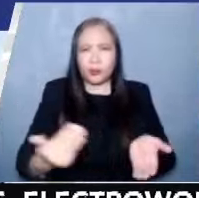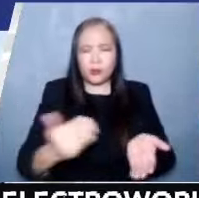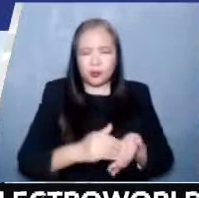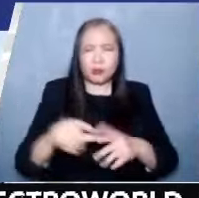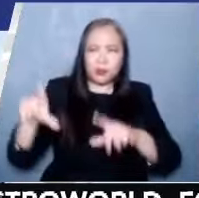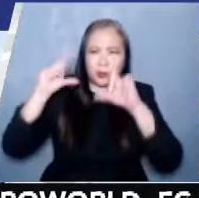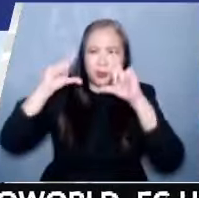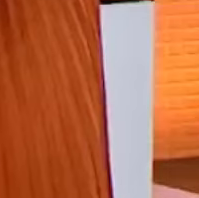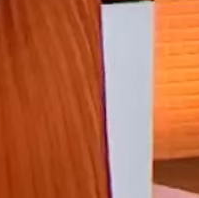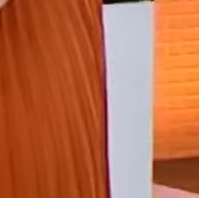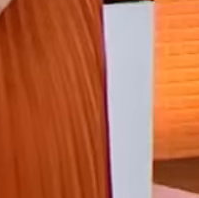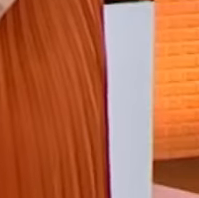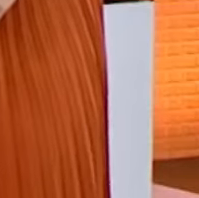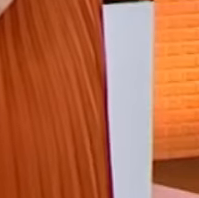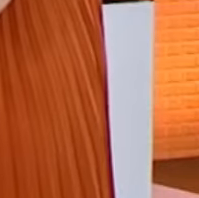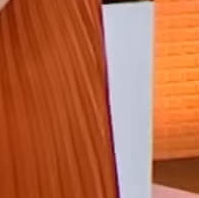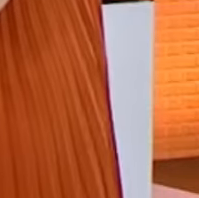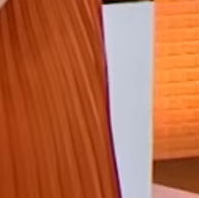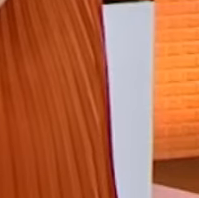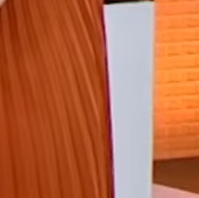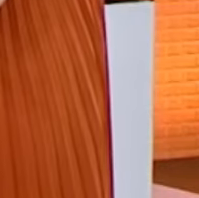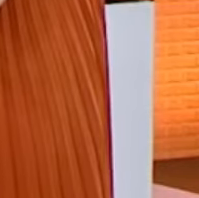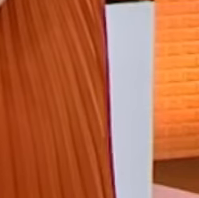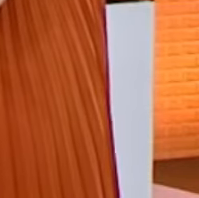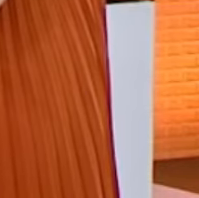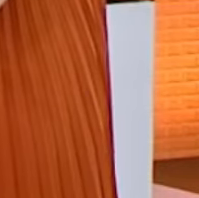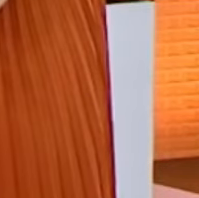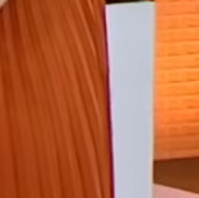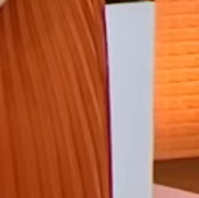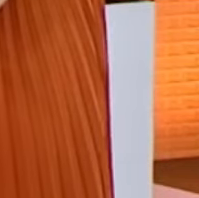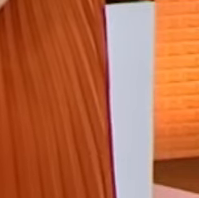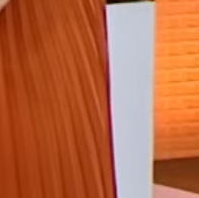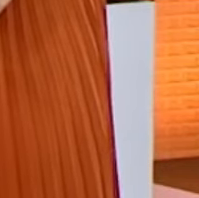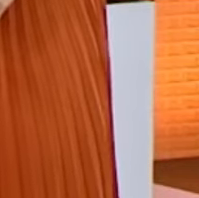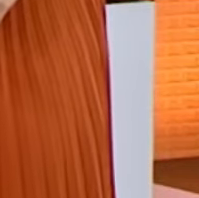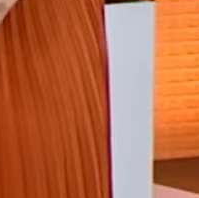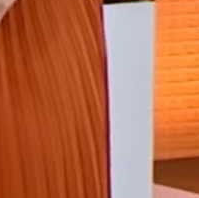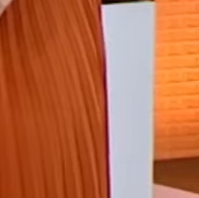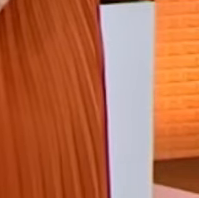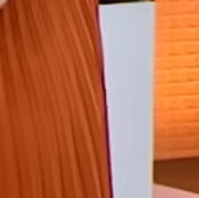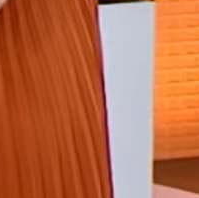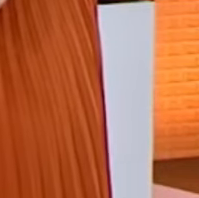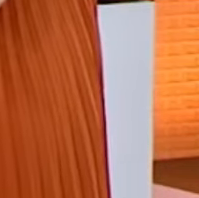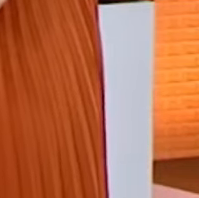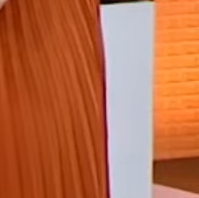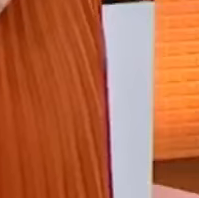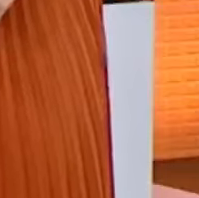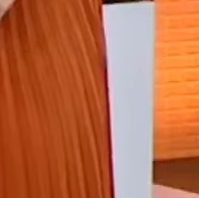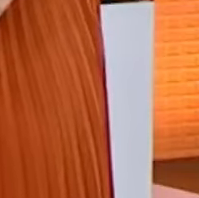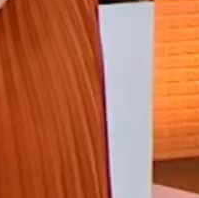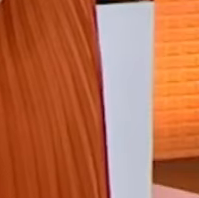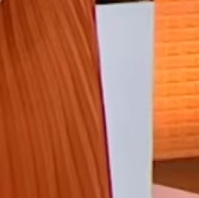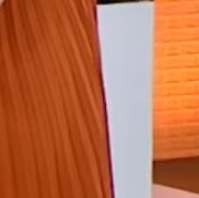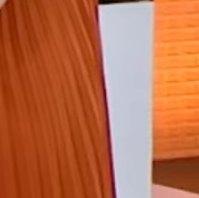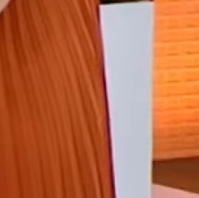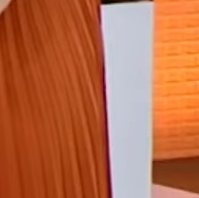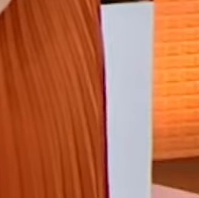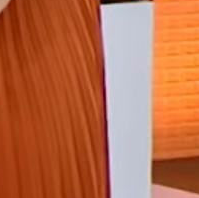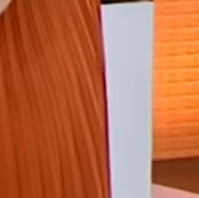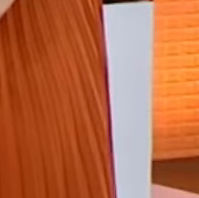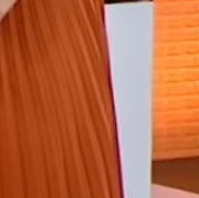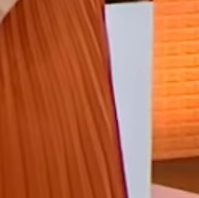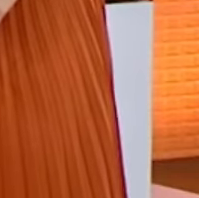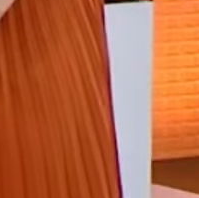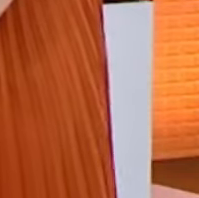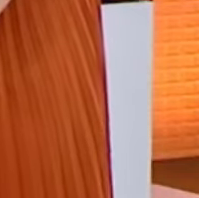kanya. Mga kapuso, para una ka sa mga balita, mag-subscribe sa GMA Integrated News sa YouTube. Sa mga kapuso abroad,